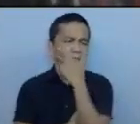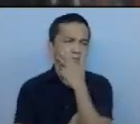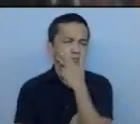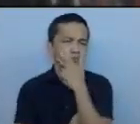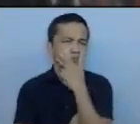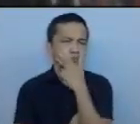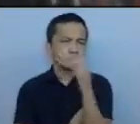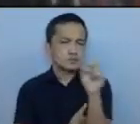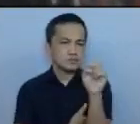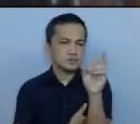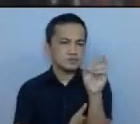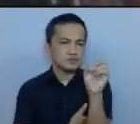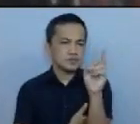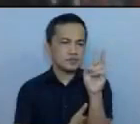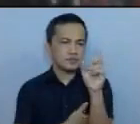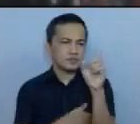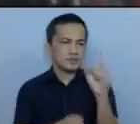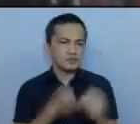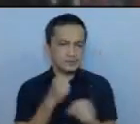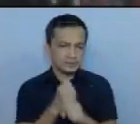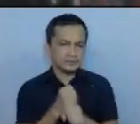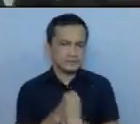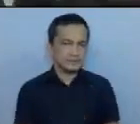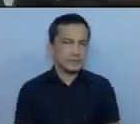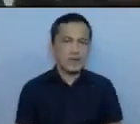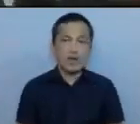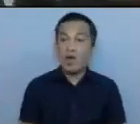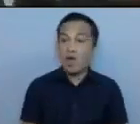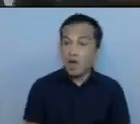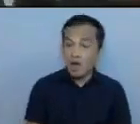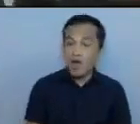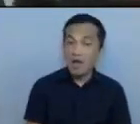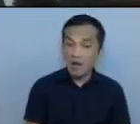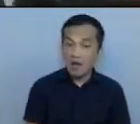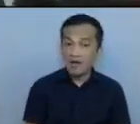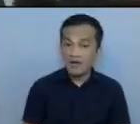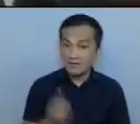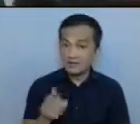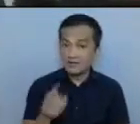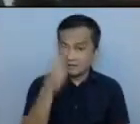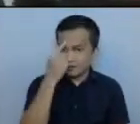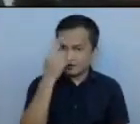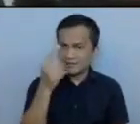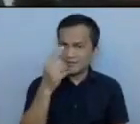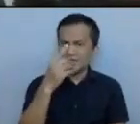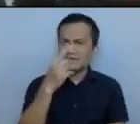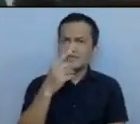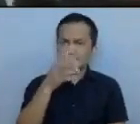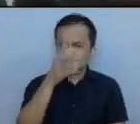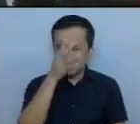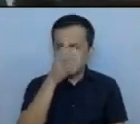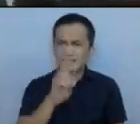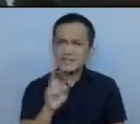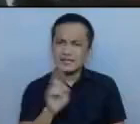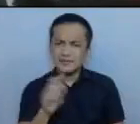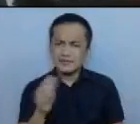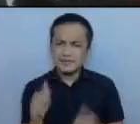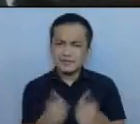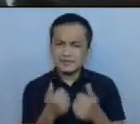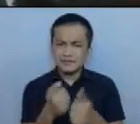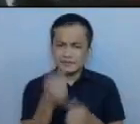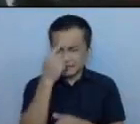din. Mm-hmm. So I heard you're a single dad. Ano naman ba ang mga challenges nyo bilang isang single